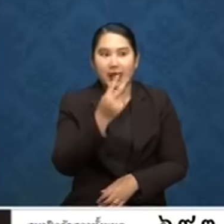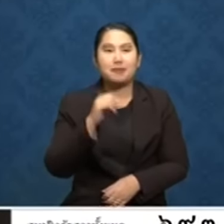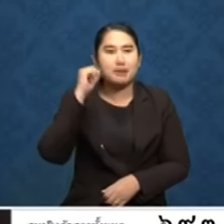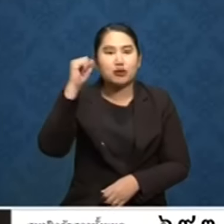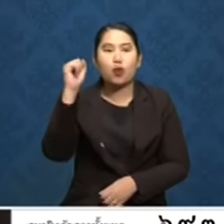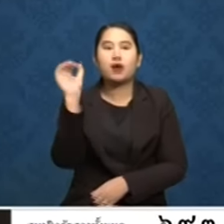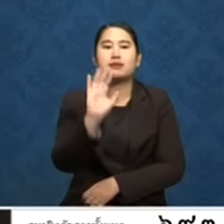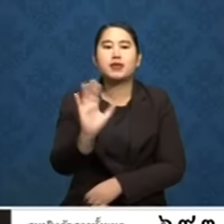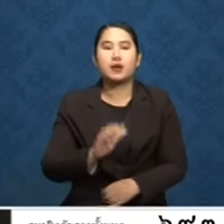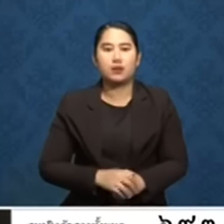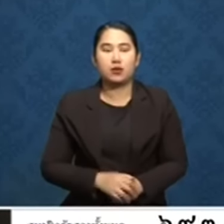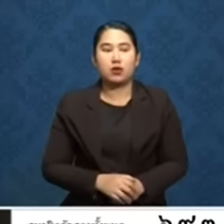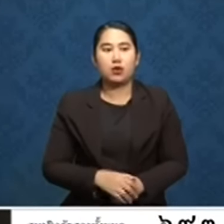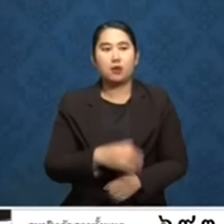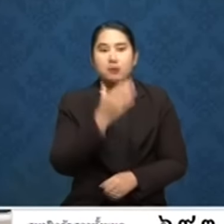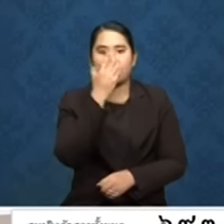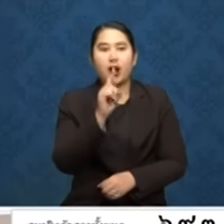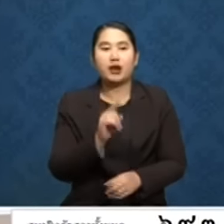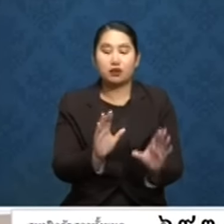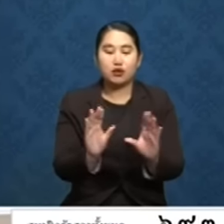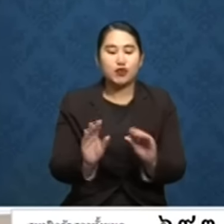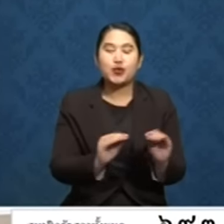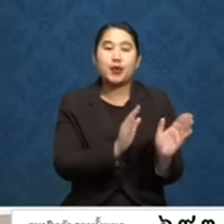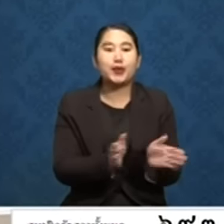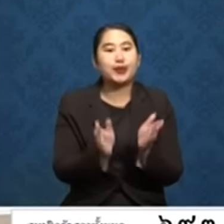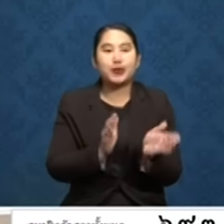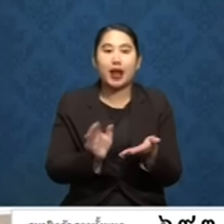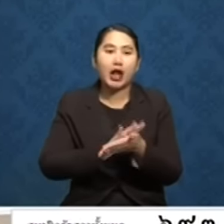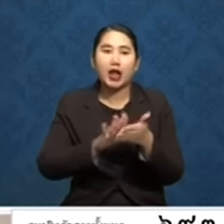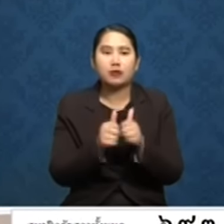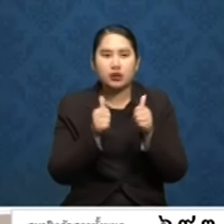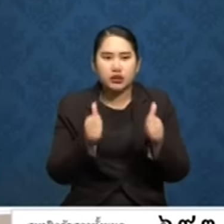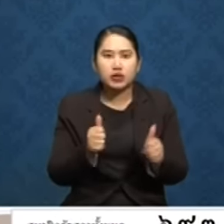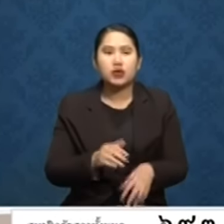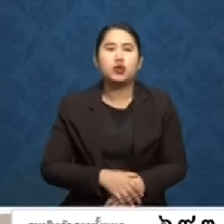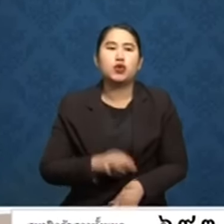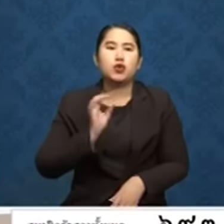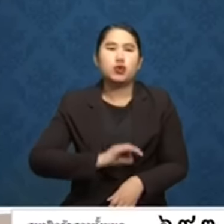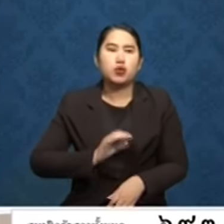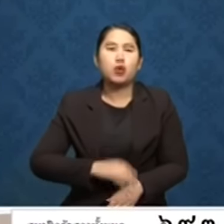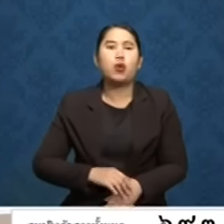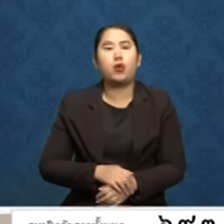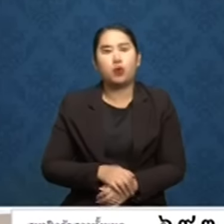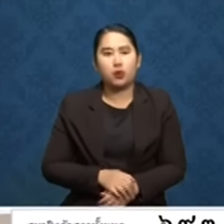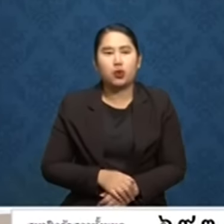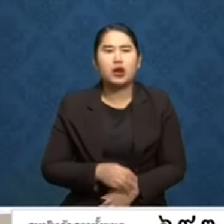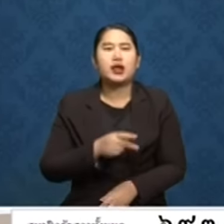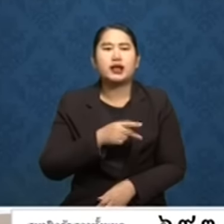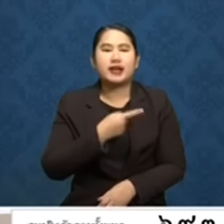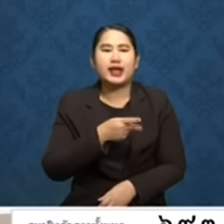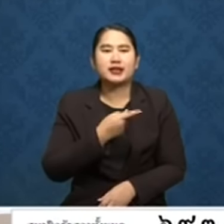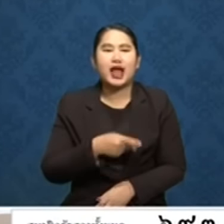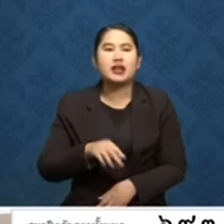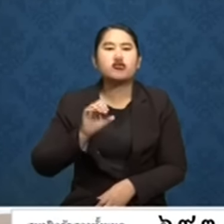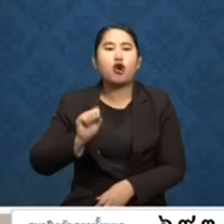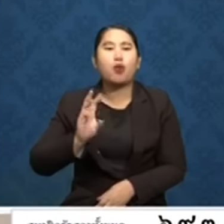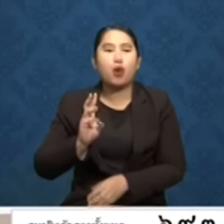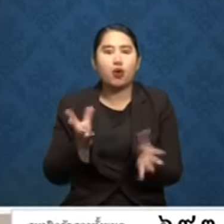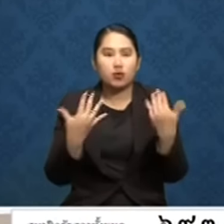ดขึ้นเพราะว่าบรรยากาศเนี่ยมันดีแล้วแล้วก็เกรงใจวุฒิสมาชิกที่เขามาร่วมประชุมกับเราด้ว